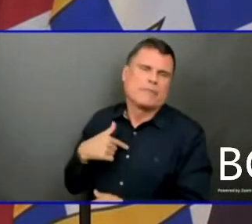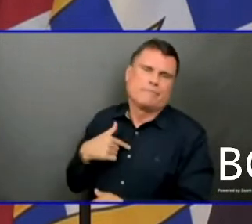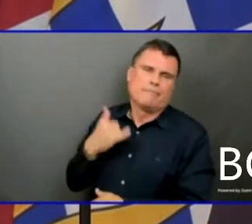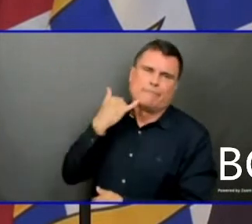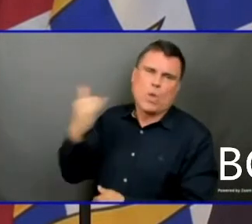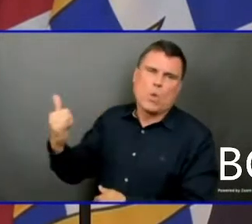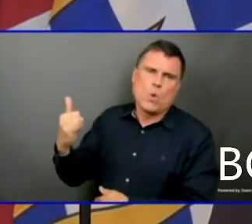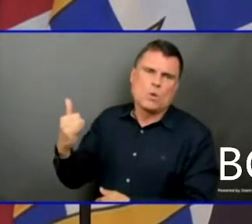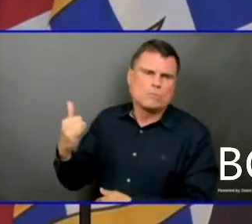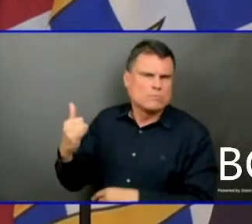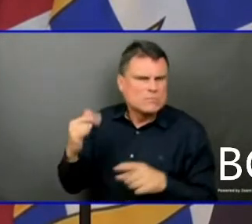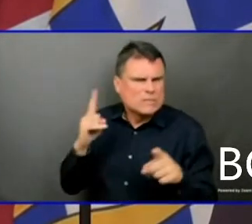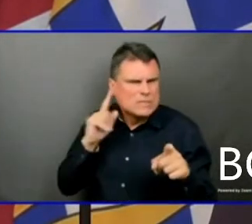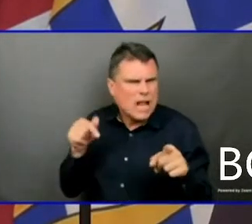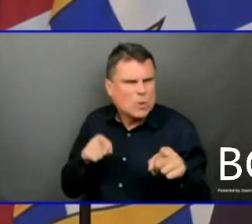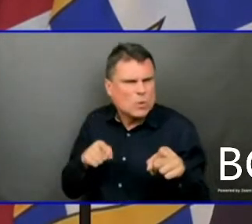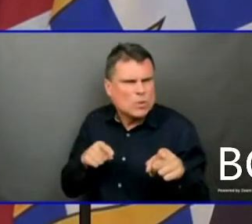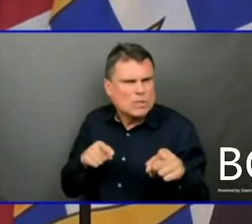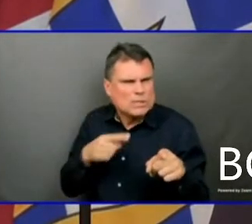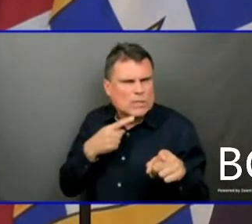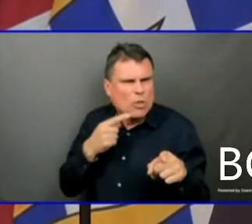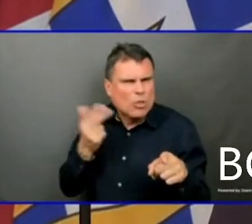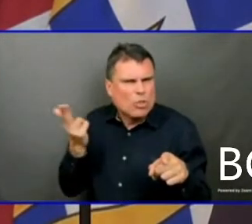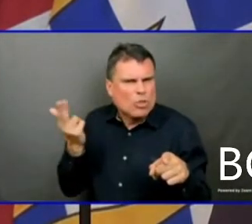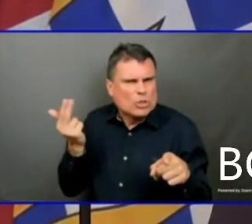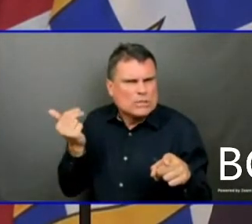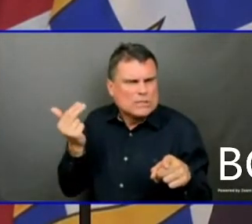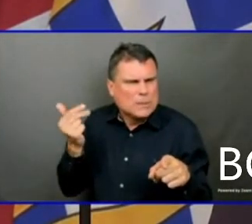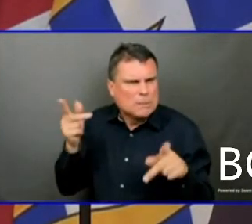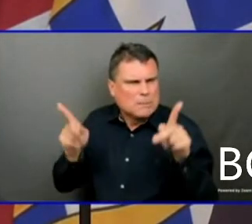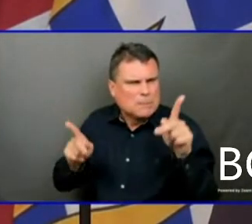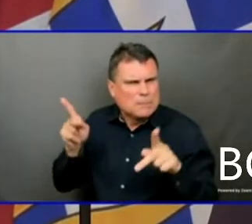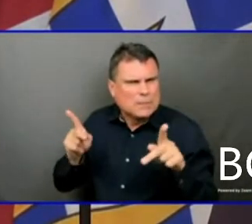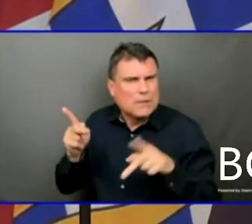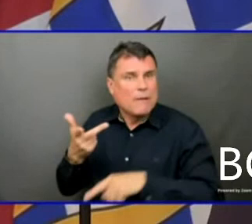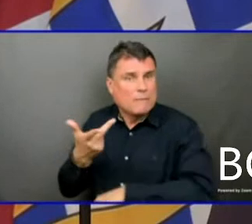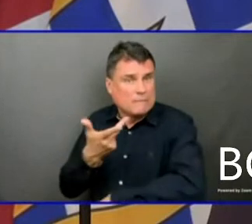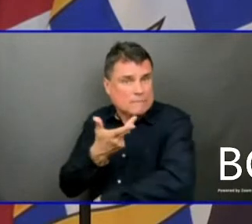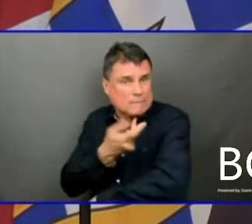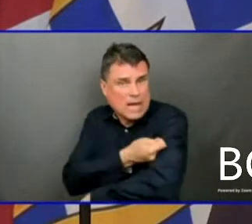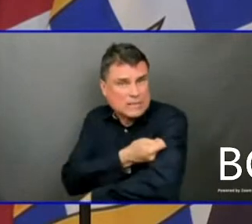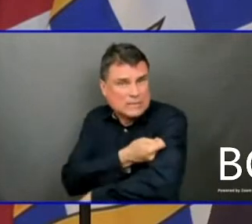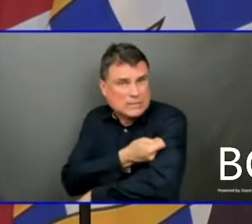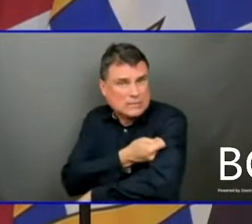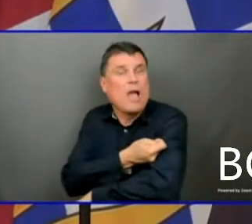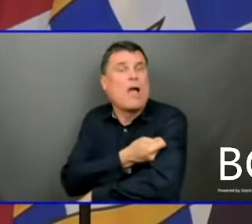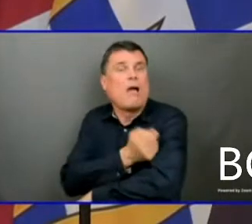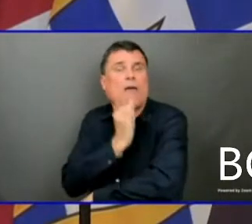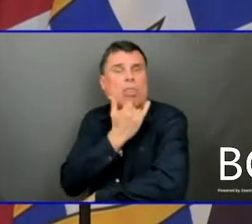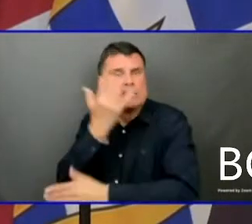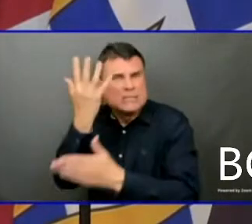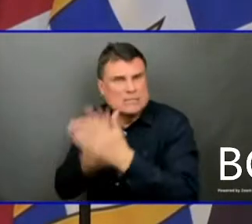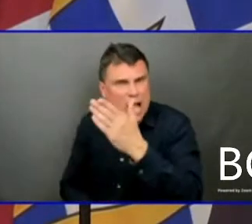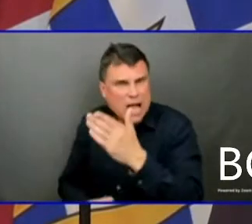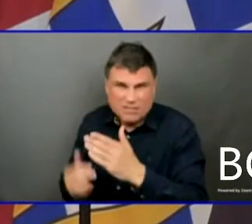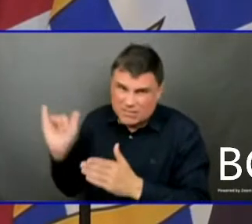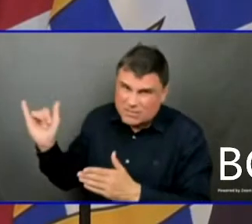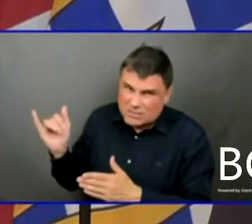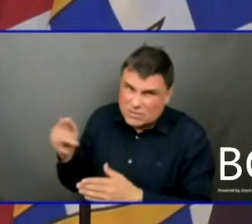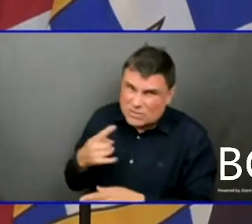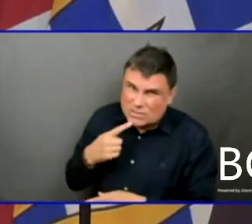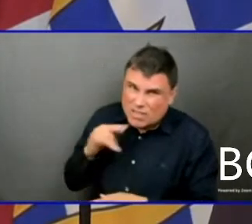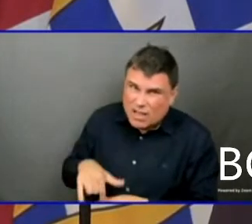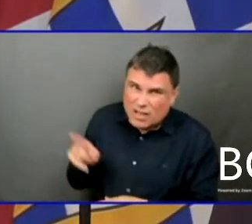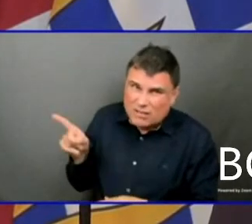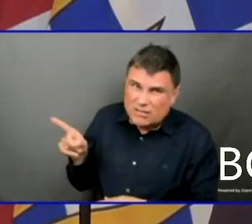13 deaths in people who have been vaccinated. 这个记者问的，他说因为你这个图表太快，我在打电